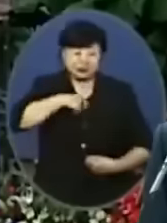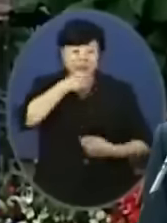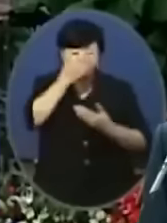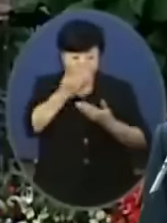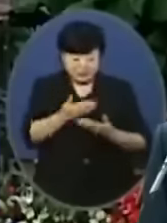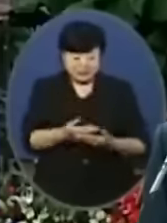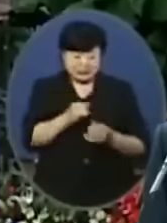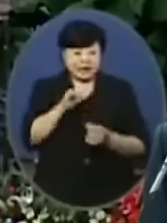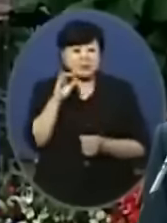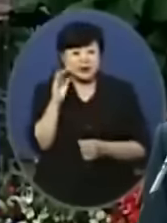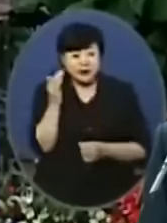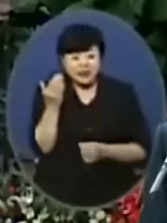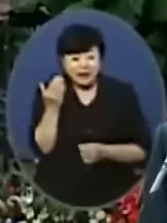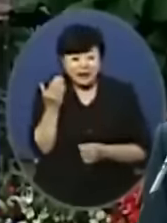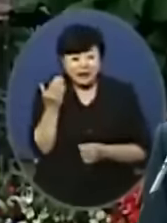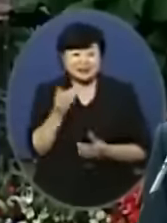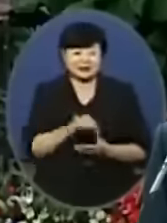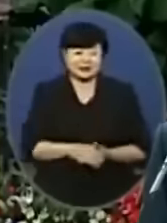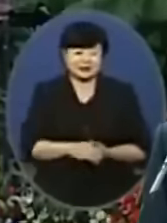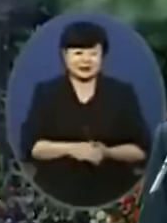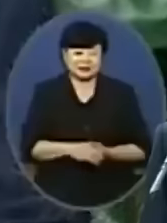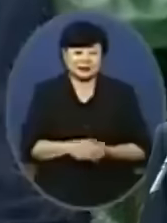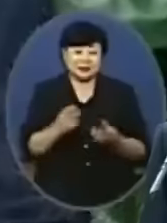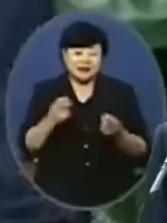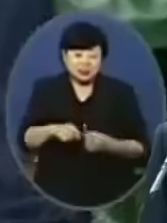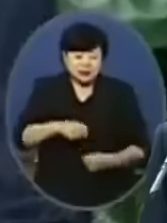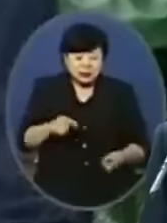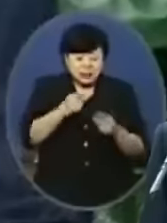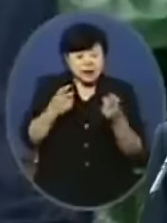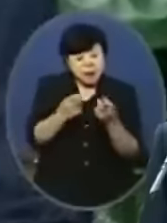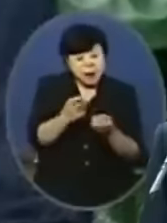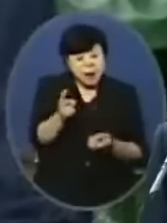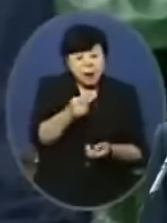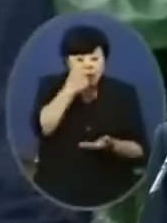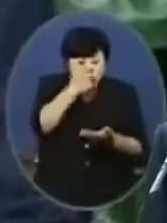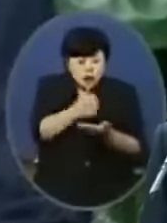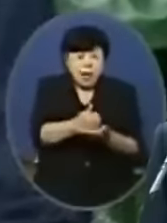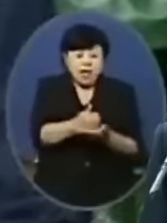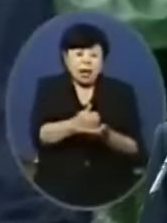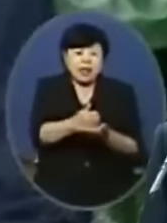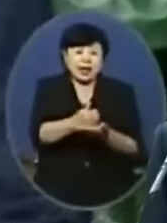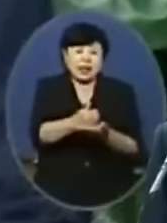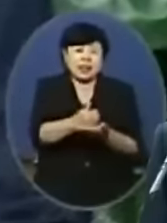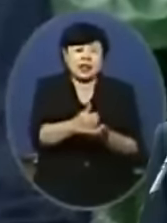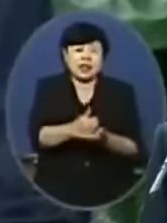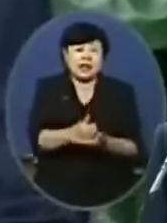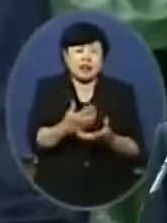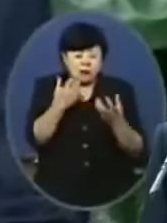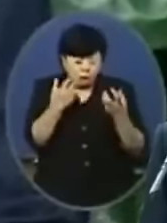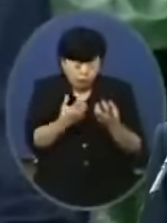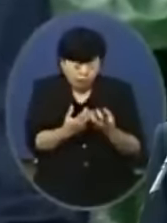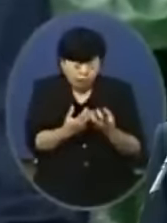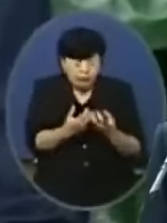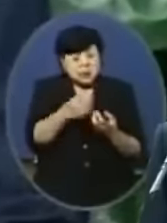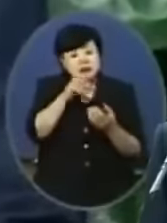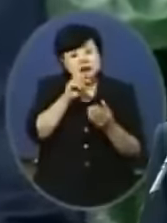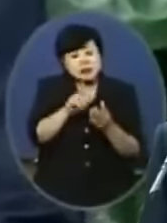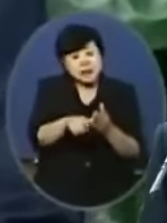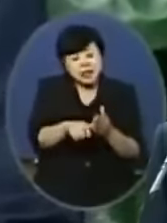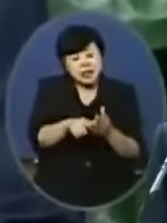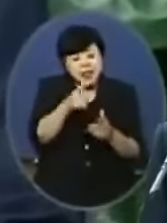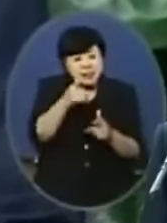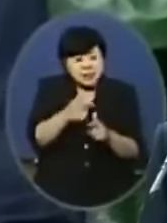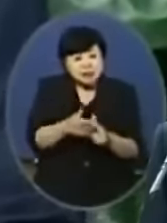하심을 얻은 자가 되었느니라. 어떻게 의롭게 삽니까? 죄가 만연한데.